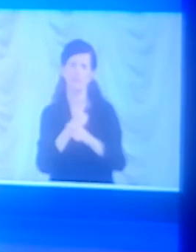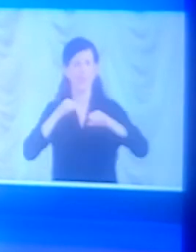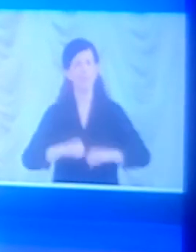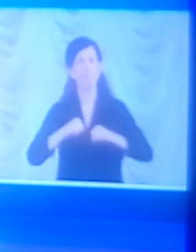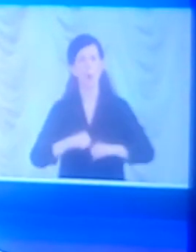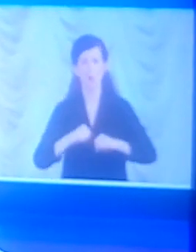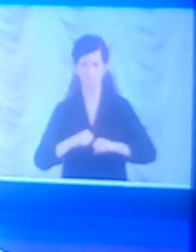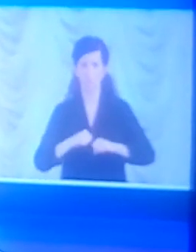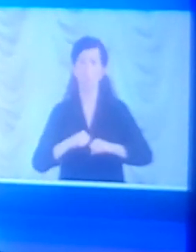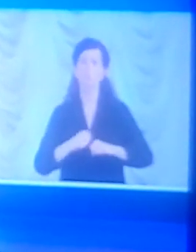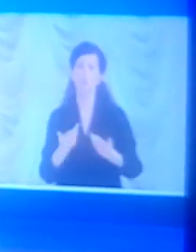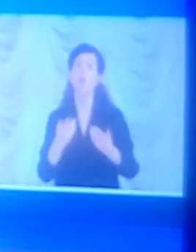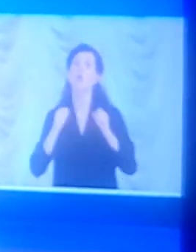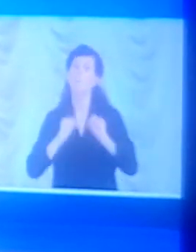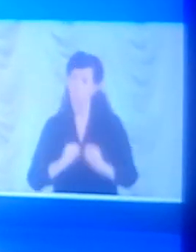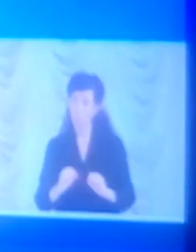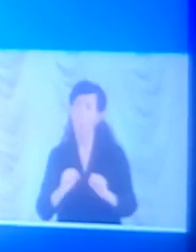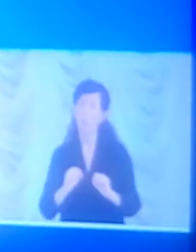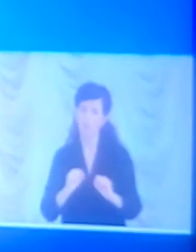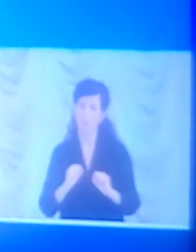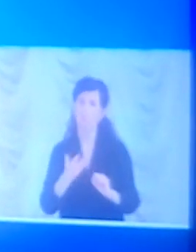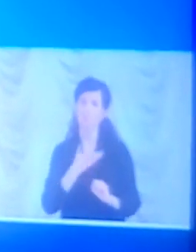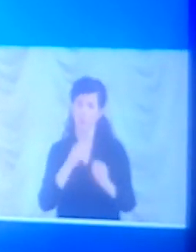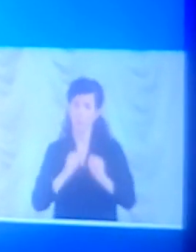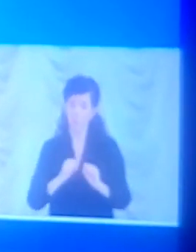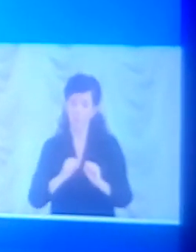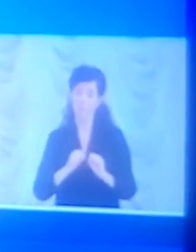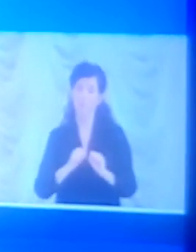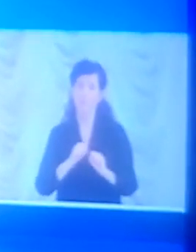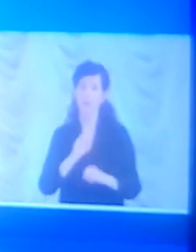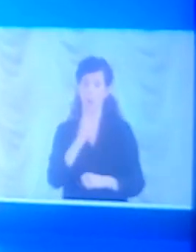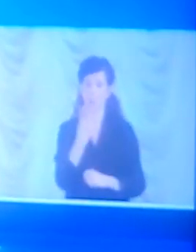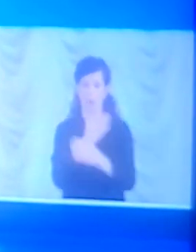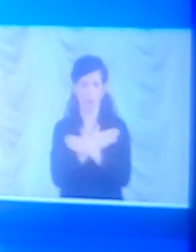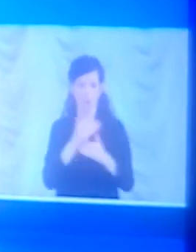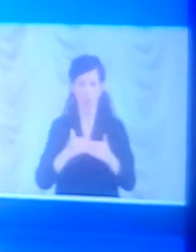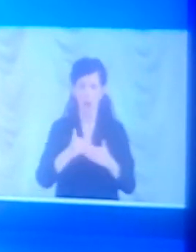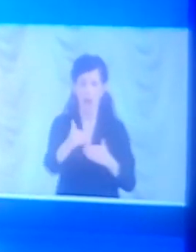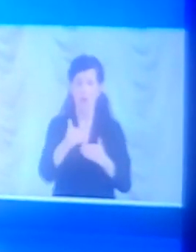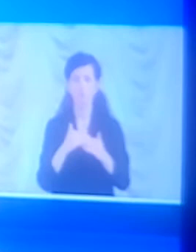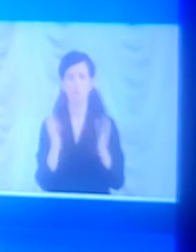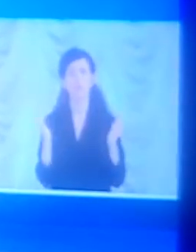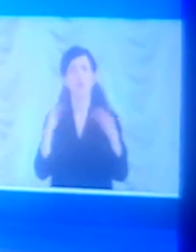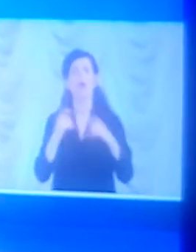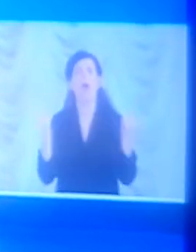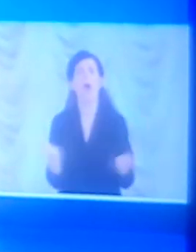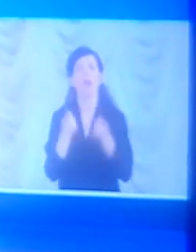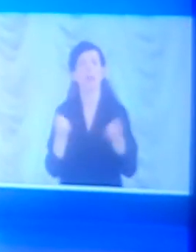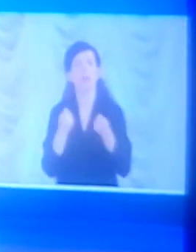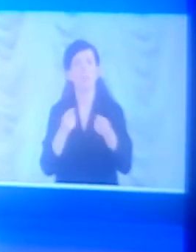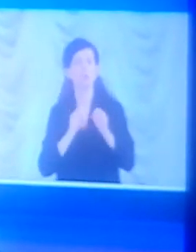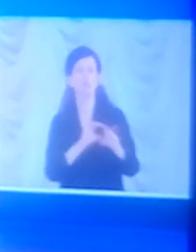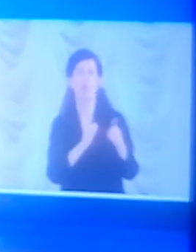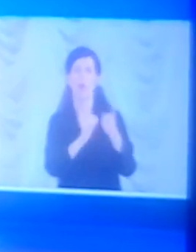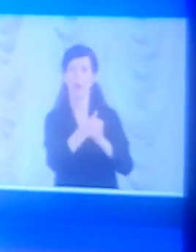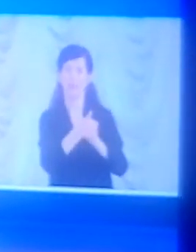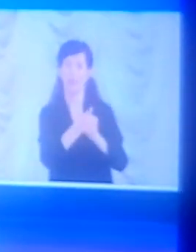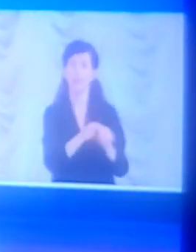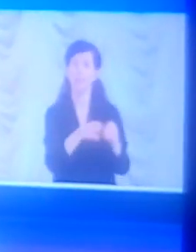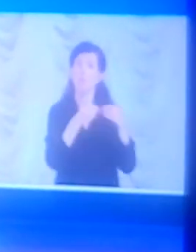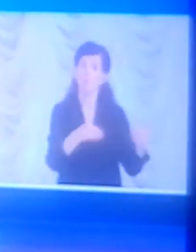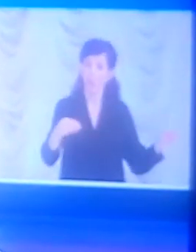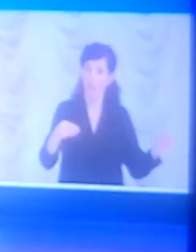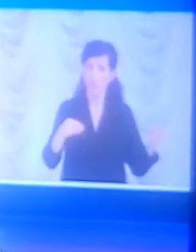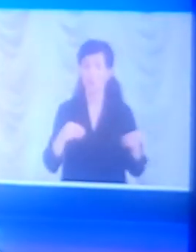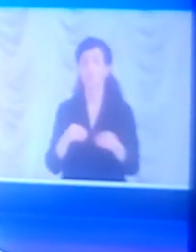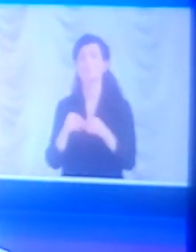salute, saranno consentite dal 4 maggio le sessioni di allenamento degli atleti, professionisti e